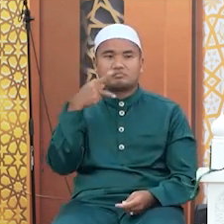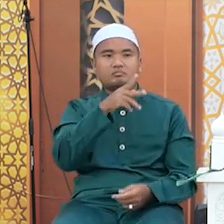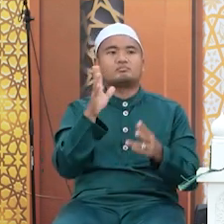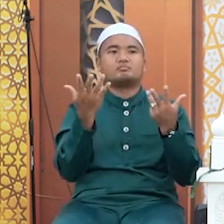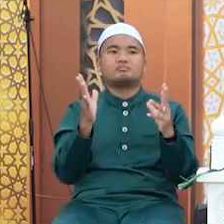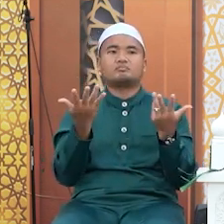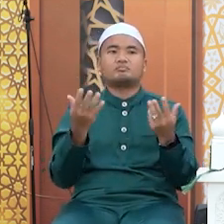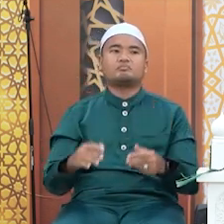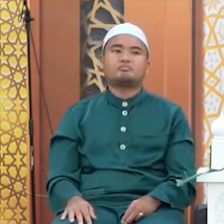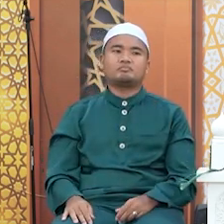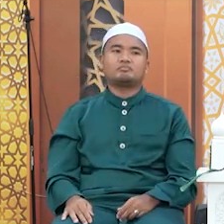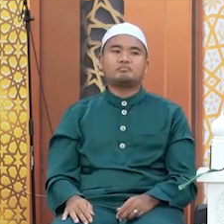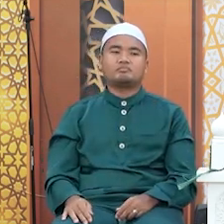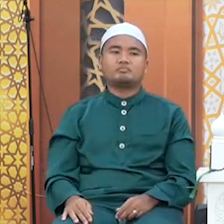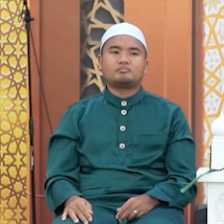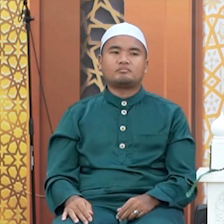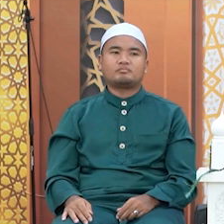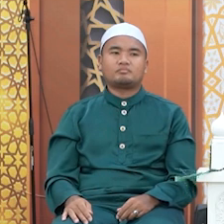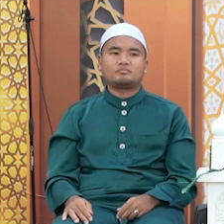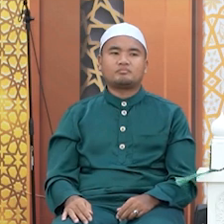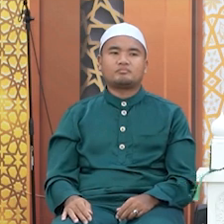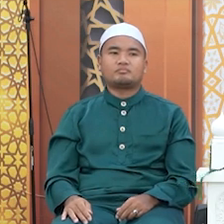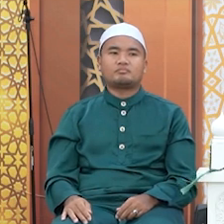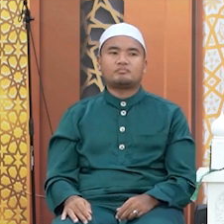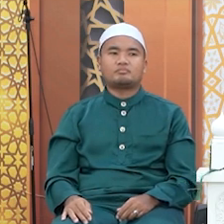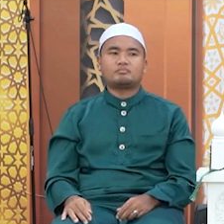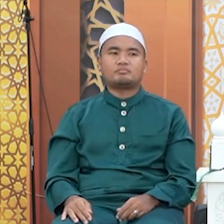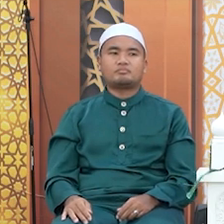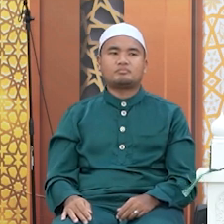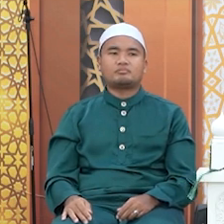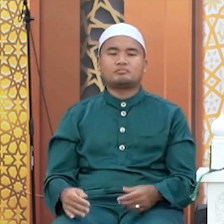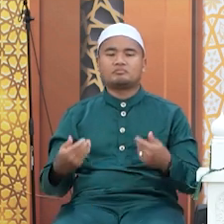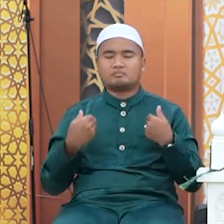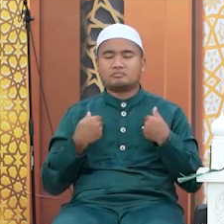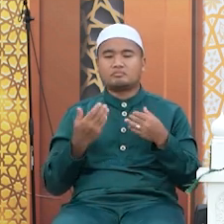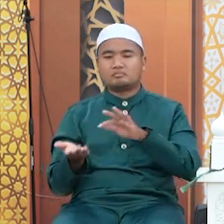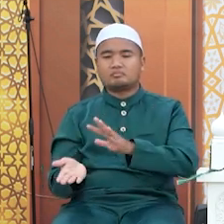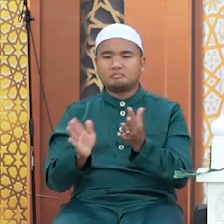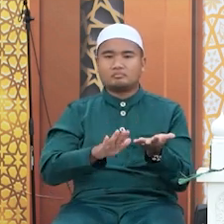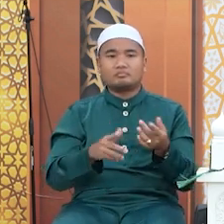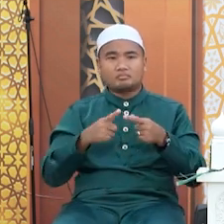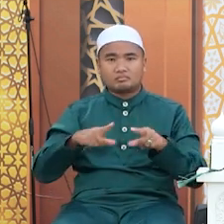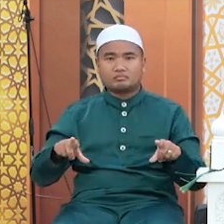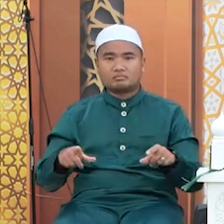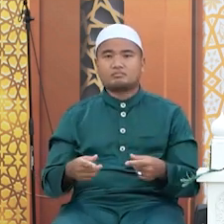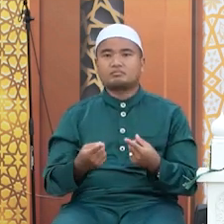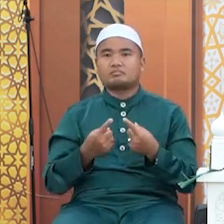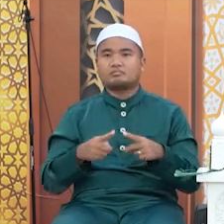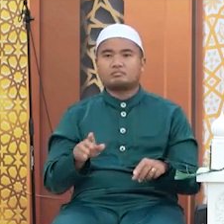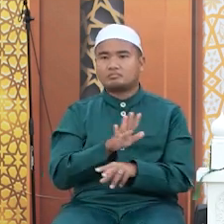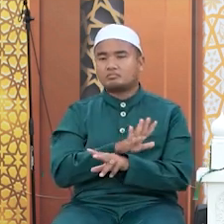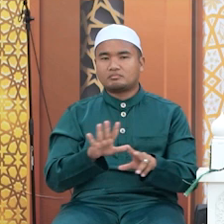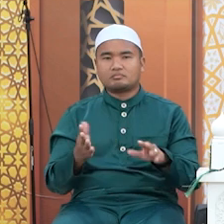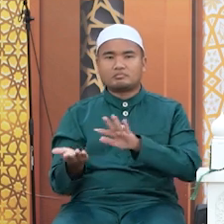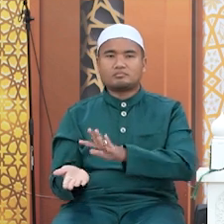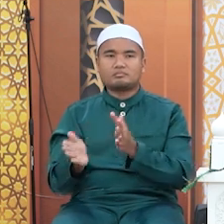Sungguh mati kerana kenyang. Tak ada mati kerana puasa. Oh, orang tu mati surau tu. 5 orang mati